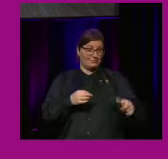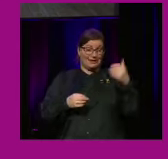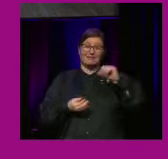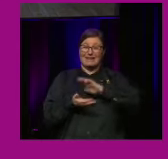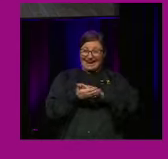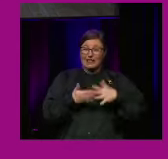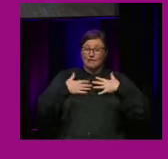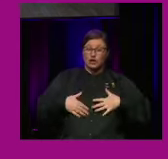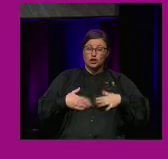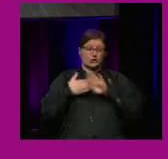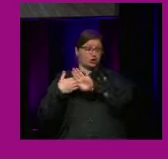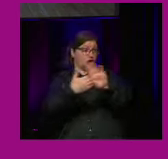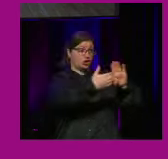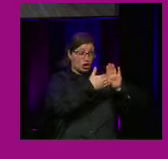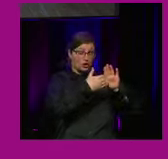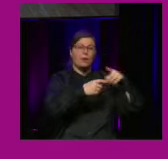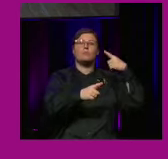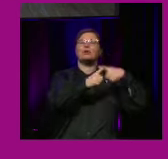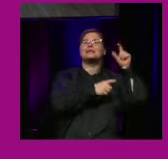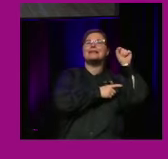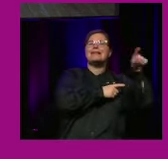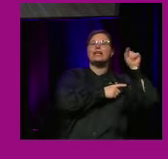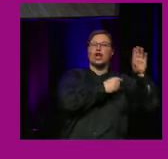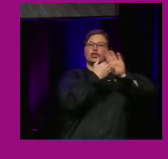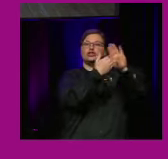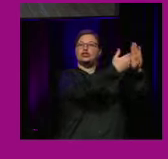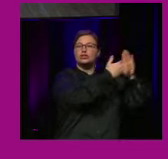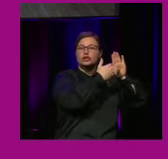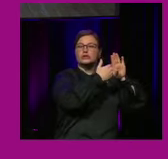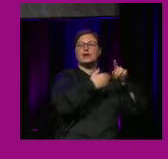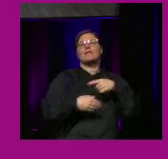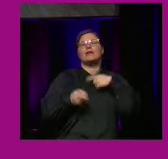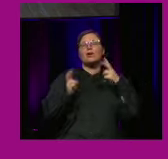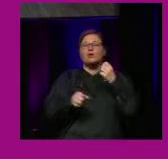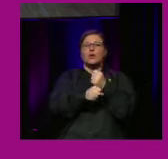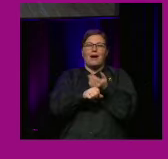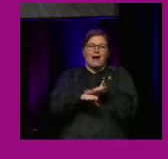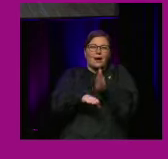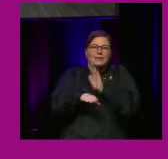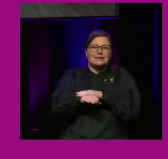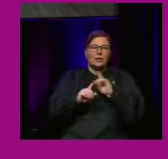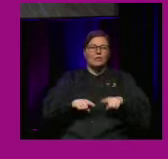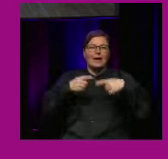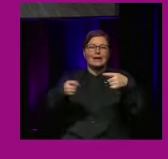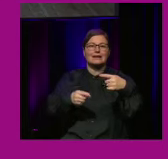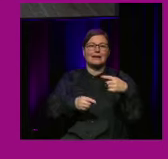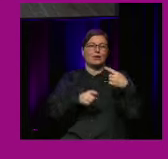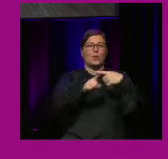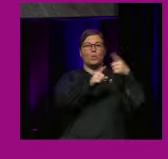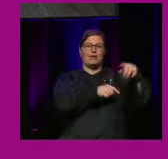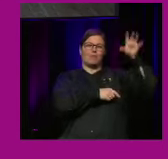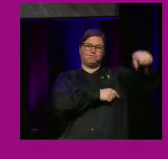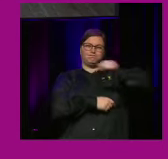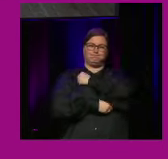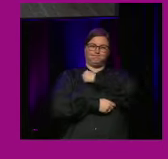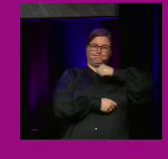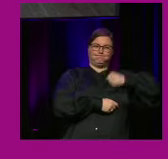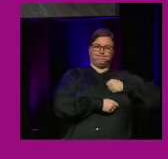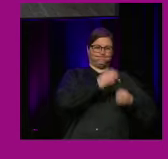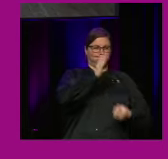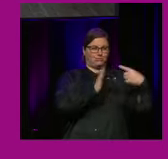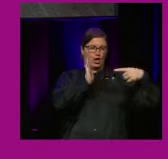fysiskt och hur kan de skydda sig digitalt? Vi jobbar med kapacitetsutveckling när regimer skapar lagar